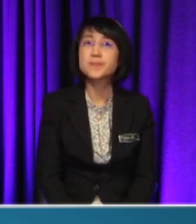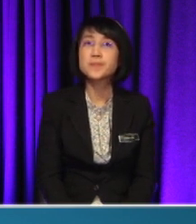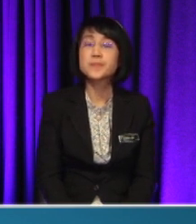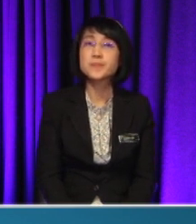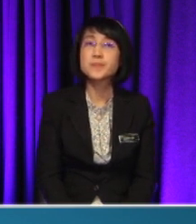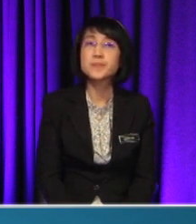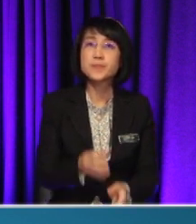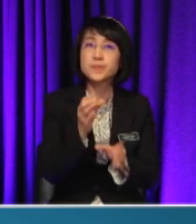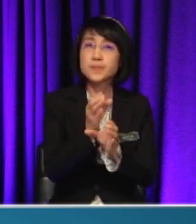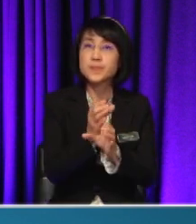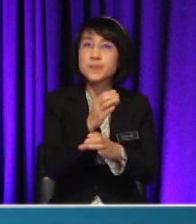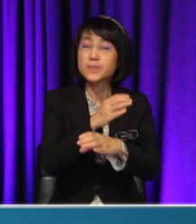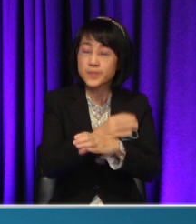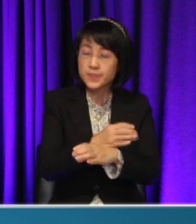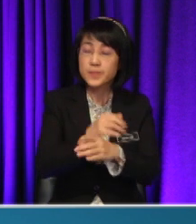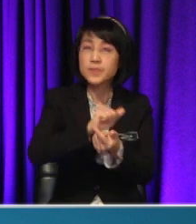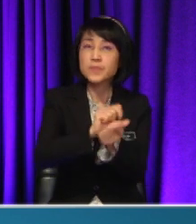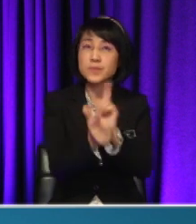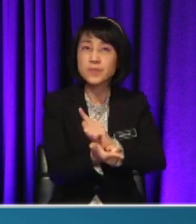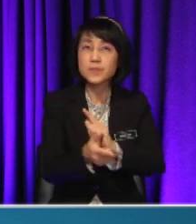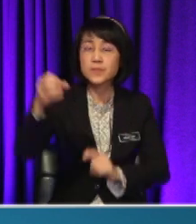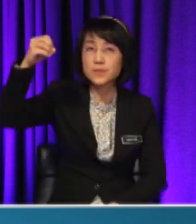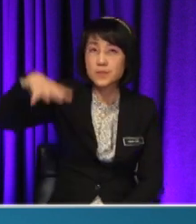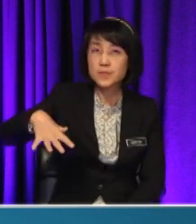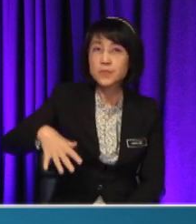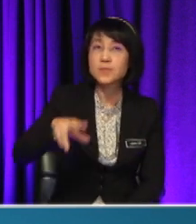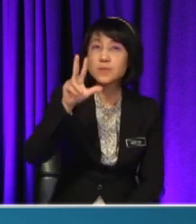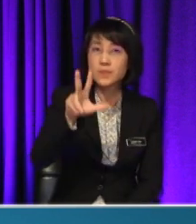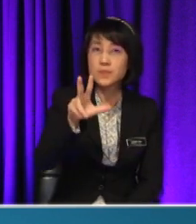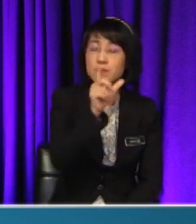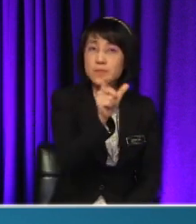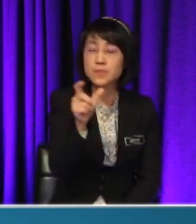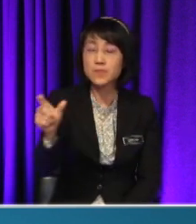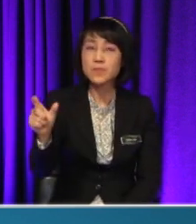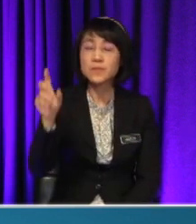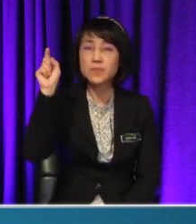create outdoo dengan drop A3 syntax ini wajib